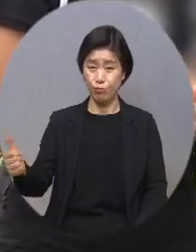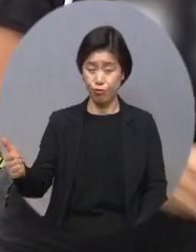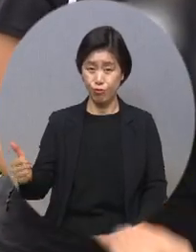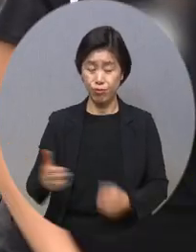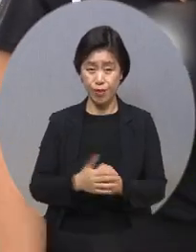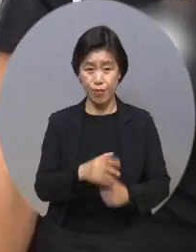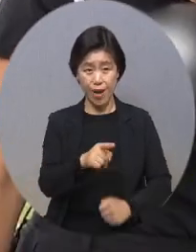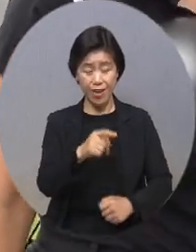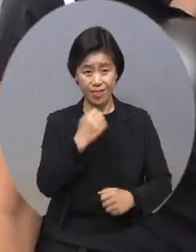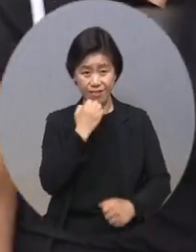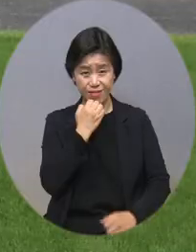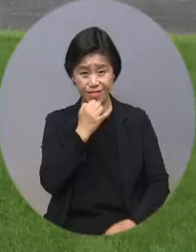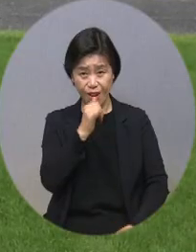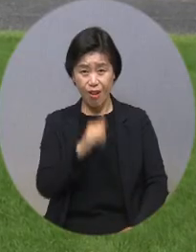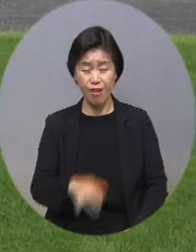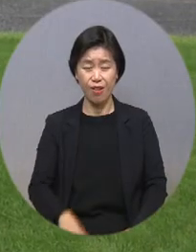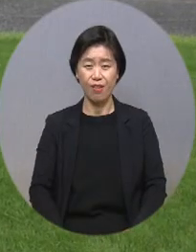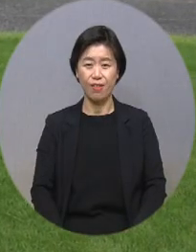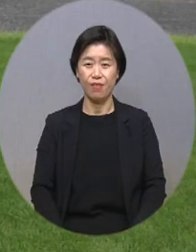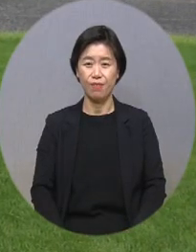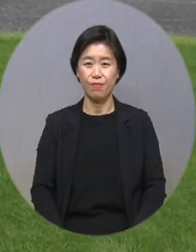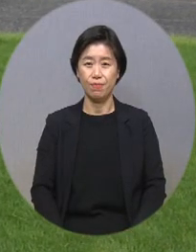아.